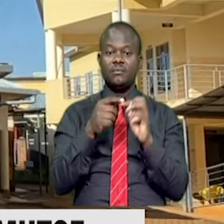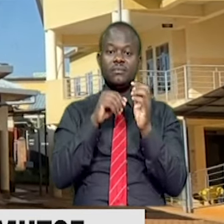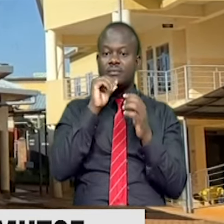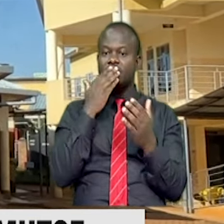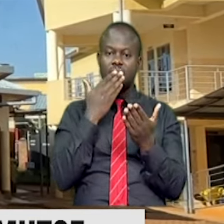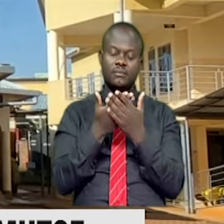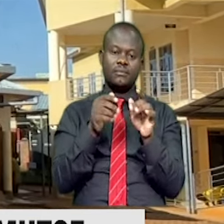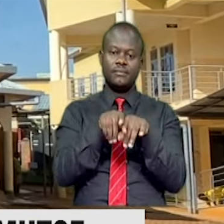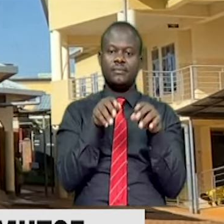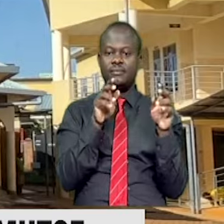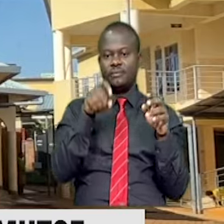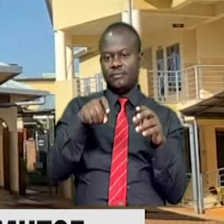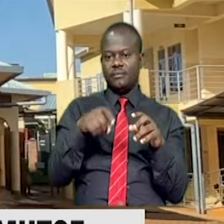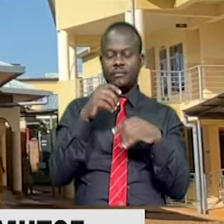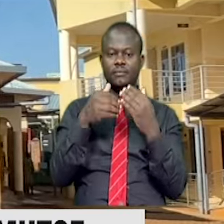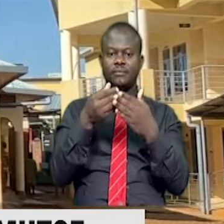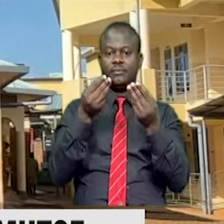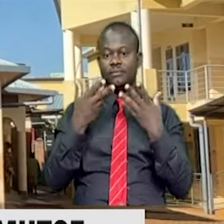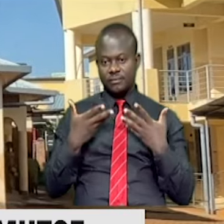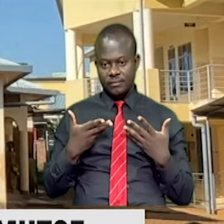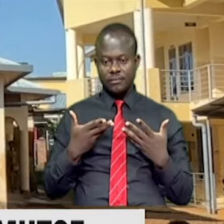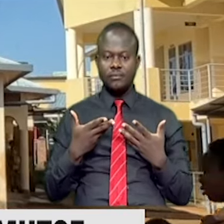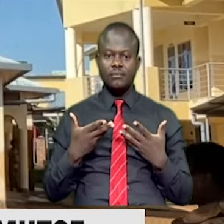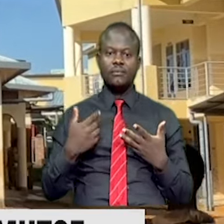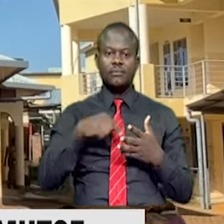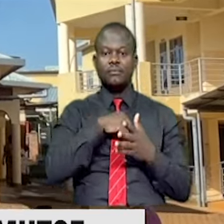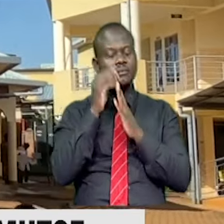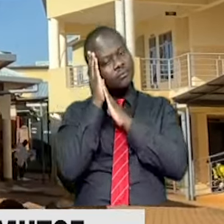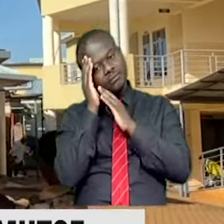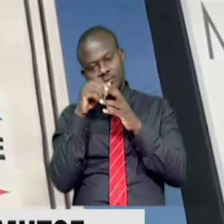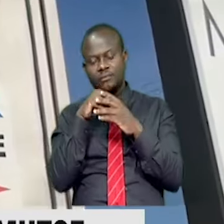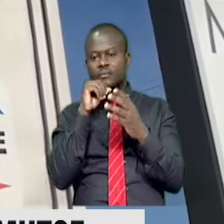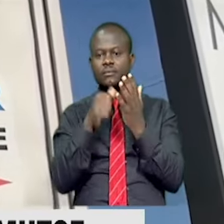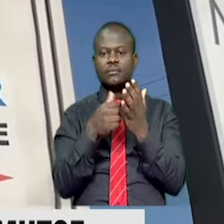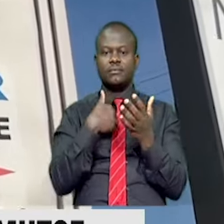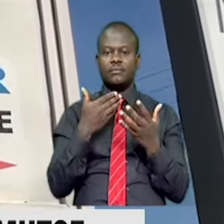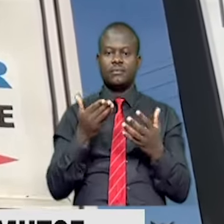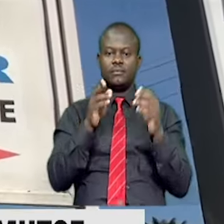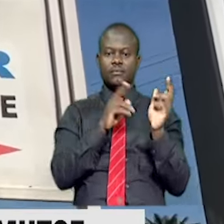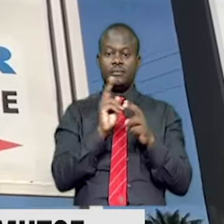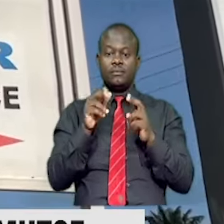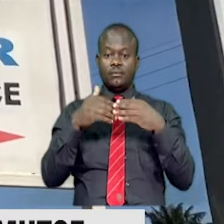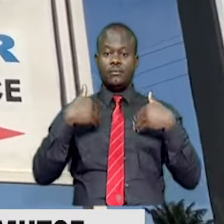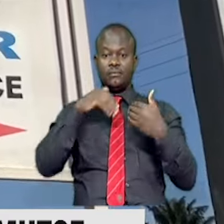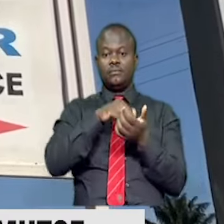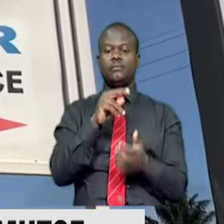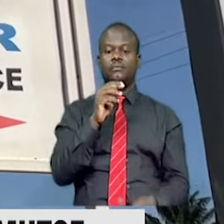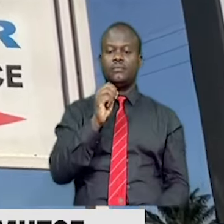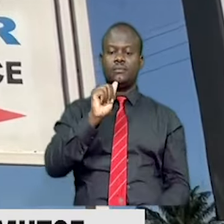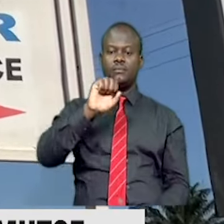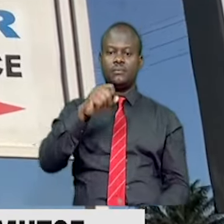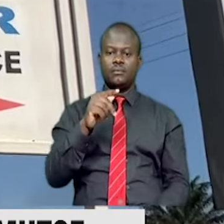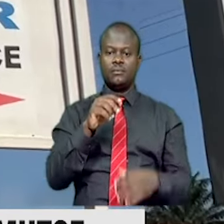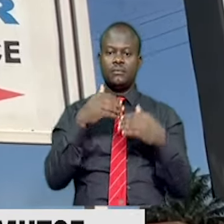nk'uko nyine byari bikwiriye ariko baje kuma supaneti nyiryamamo ubu nta kibazo ufite ubusanzwe ku kigo nderabuzima cya Nyamasheke no ku mavuriro